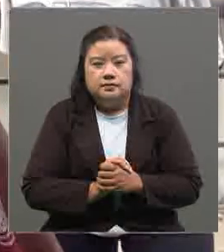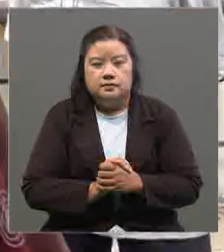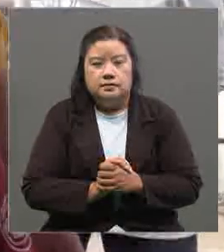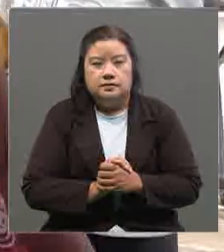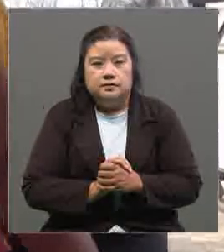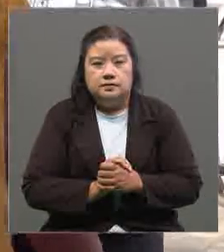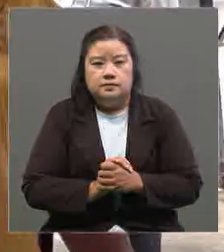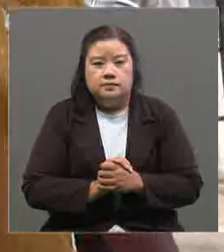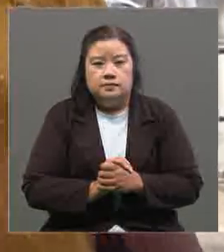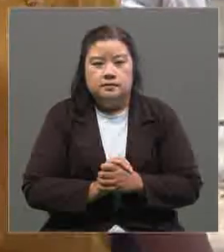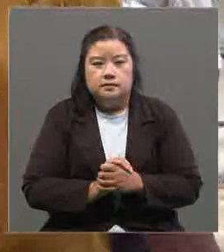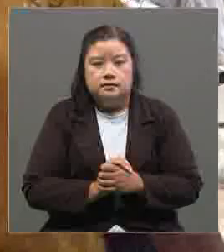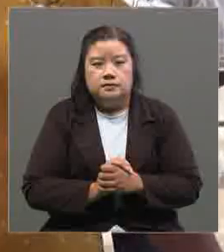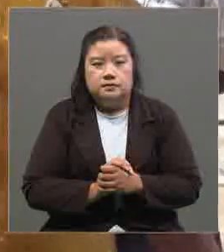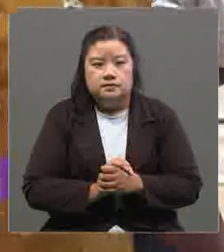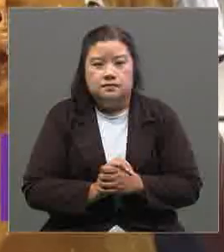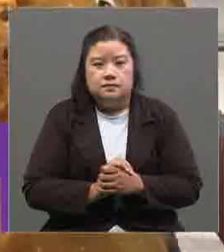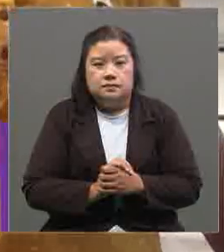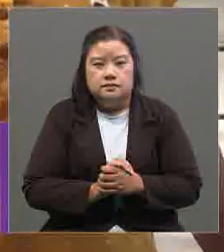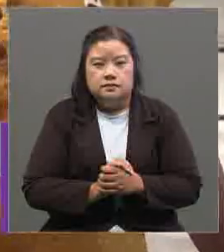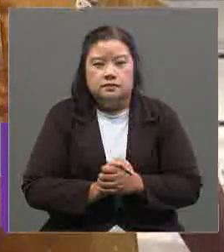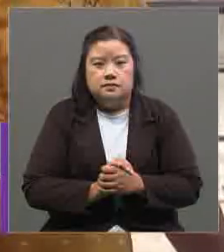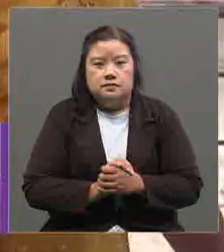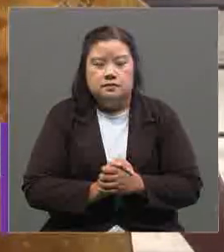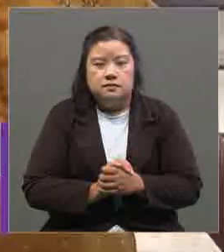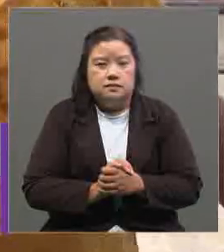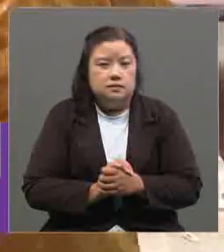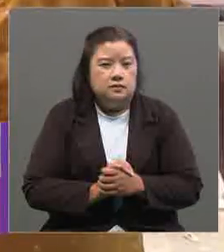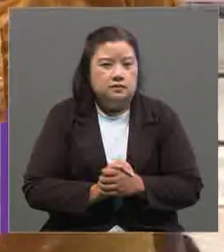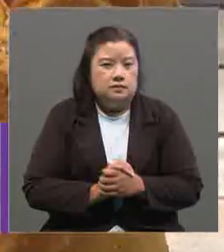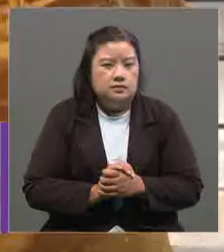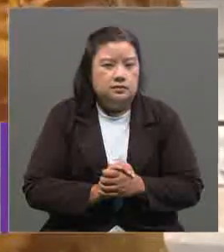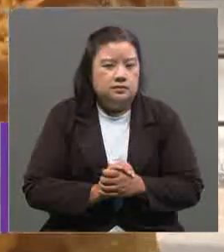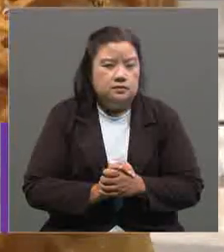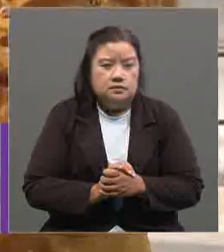คนตายก็ตายเพราะเสียใจบางคนเองแล้ว